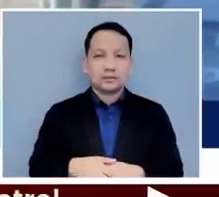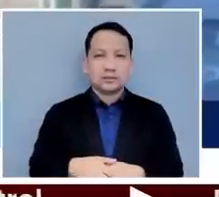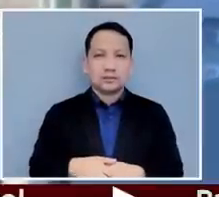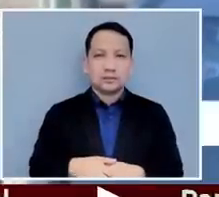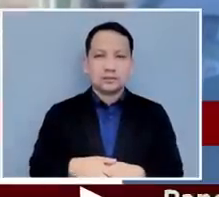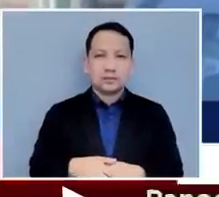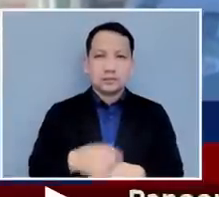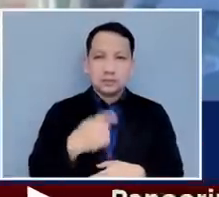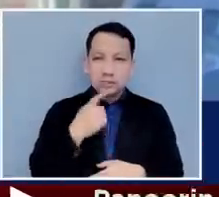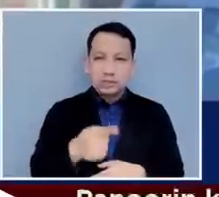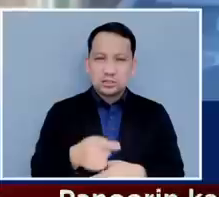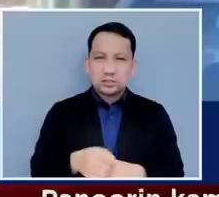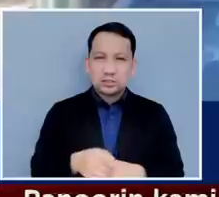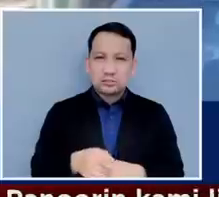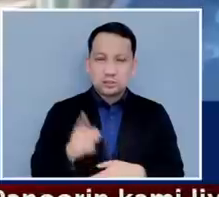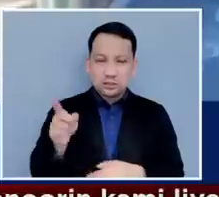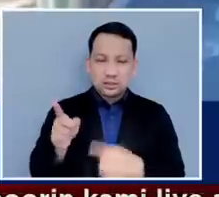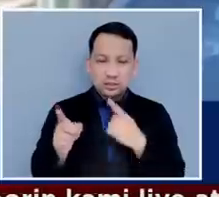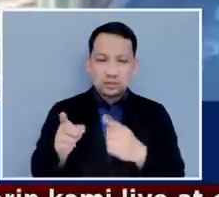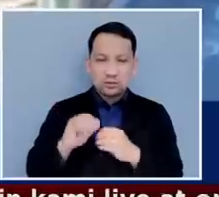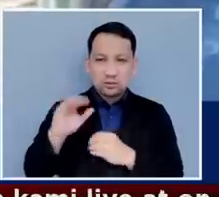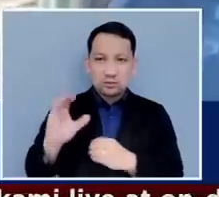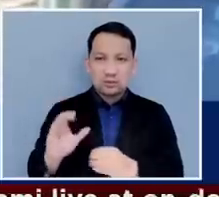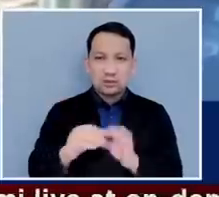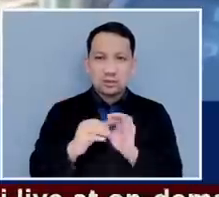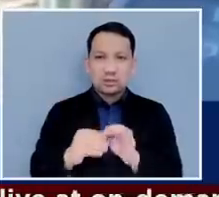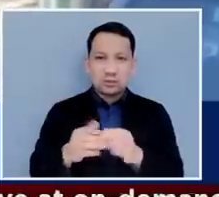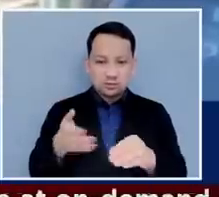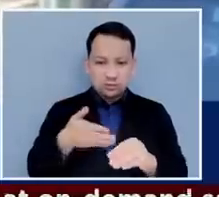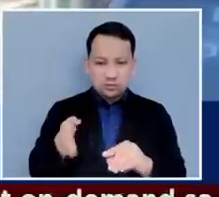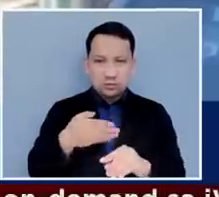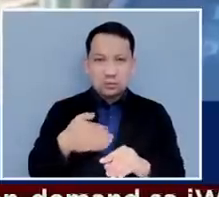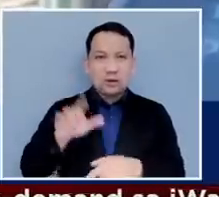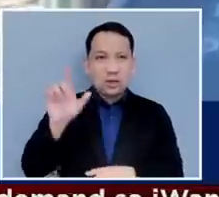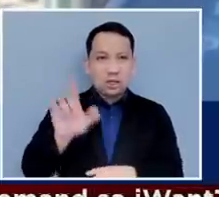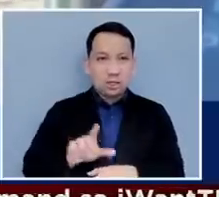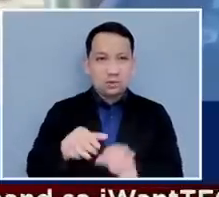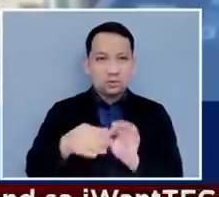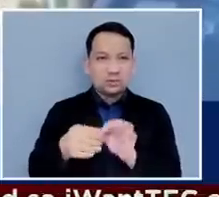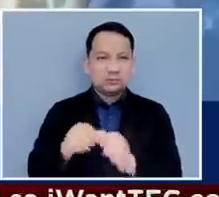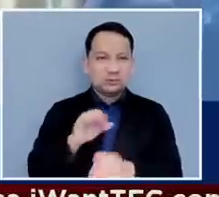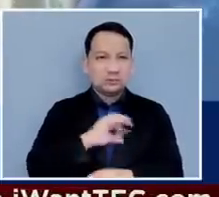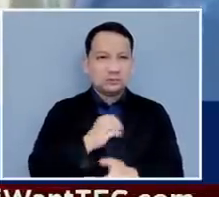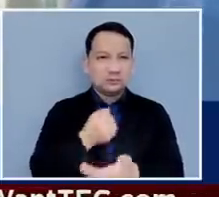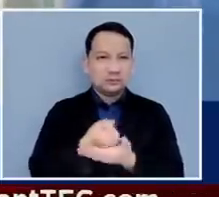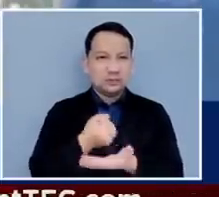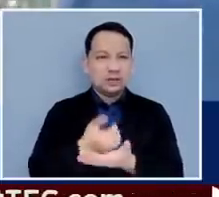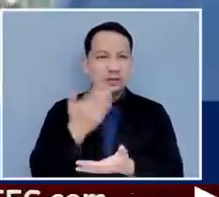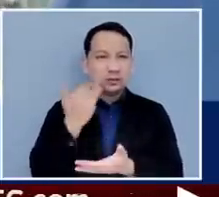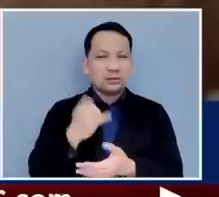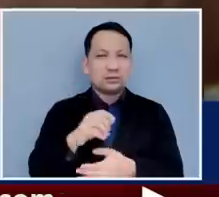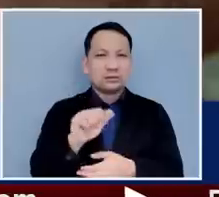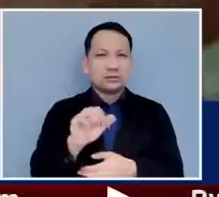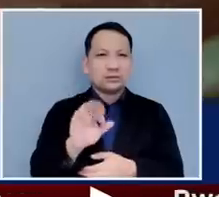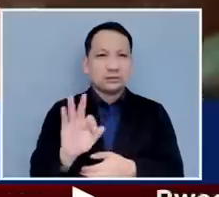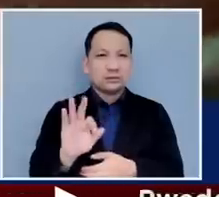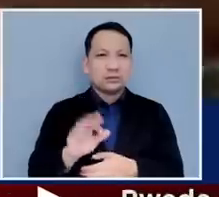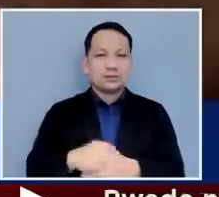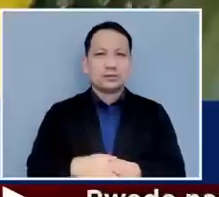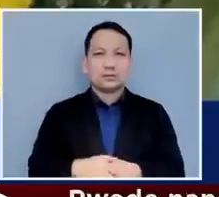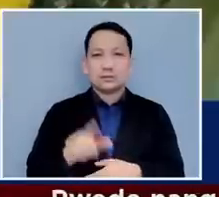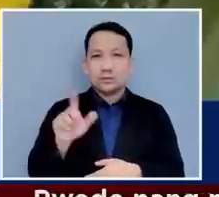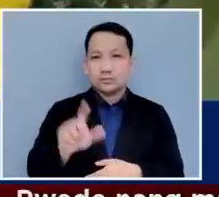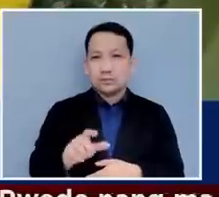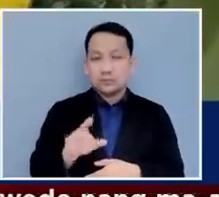90 ka baboy. Pero sabi ng may-ari ng ihawan, bumaba na ang kanilang kita dahil sa epekto ng ASF. 8